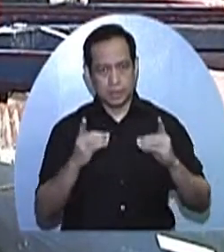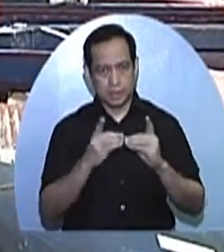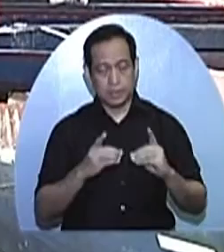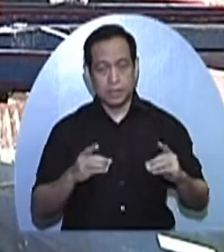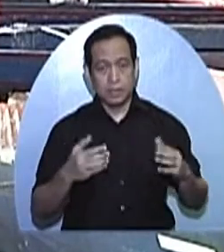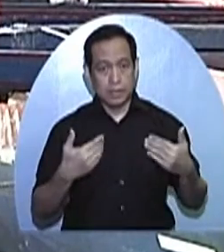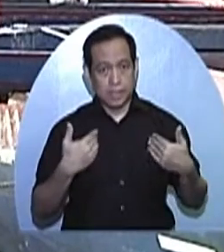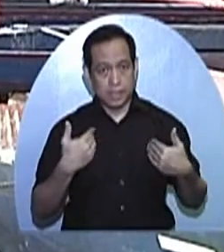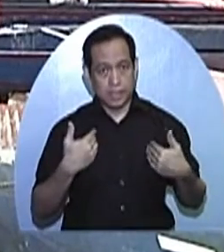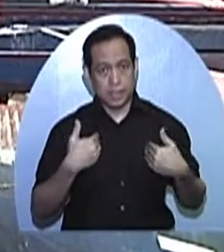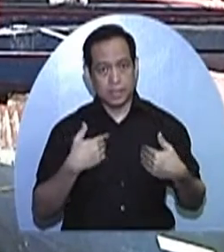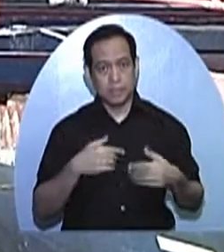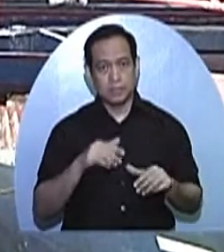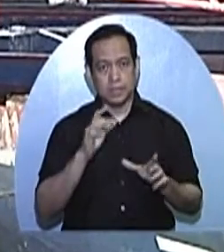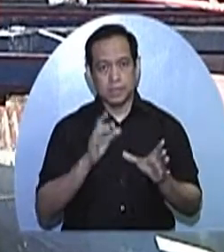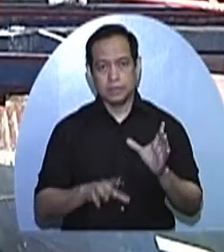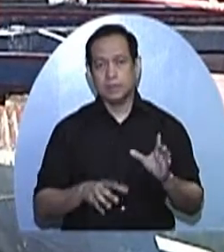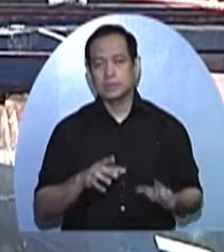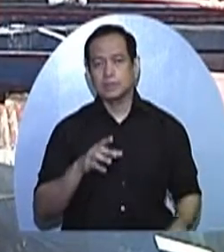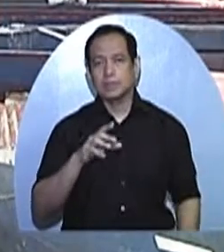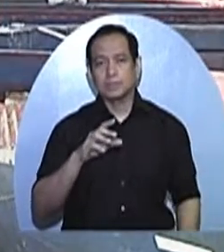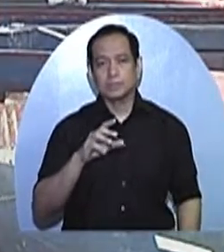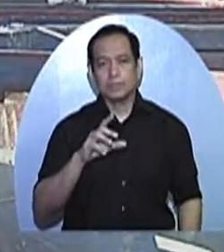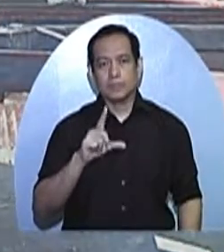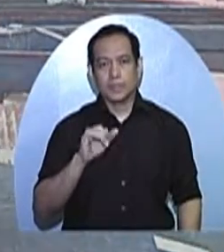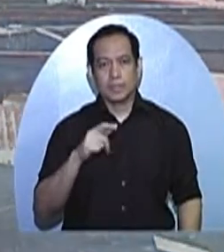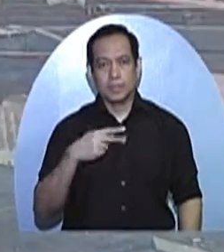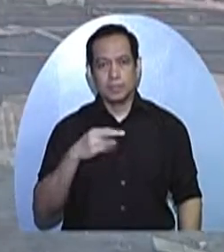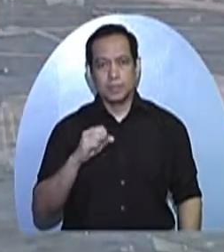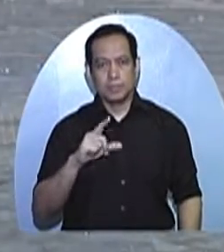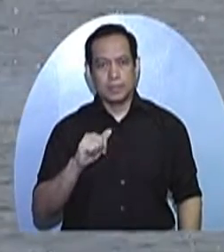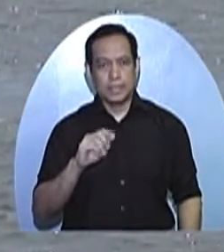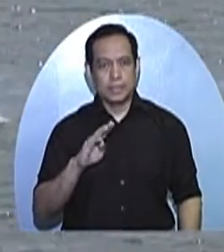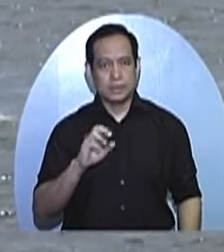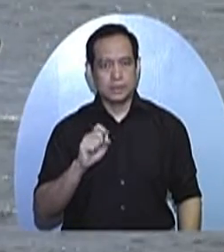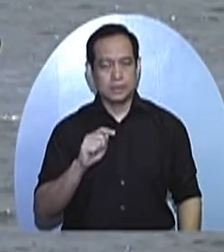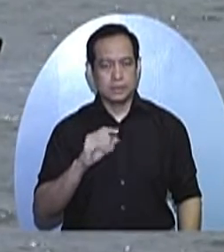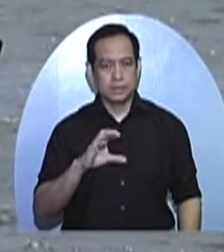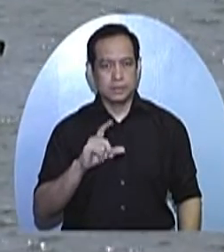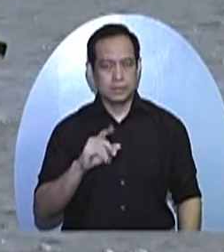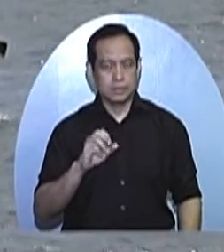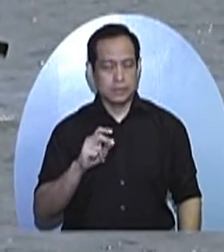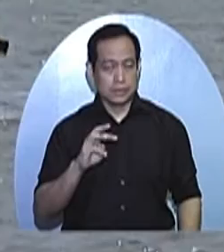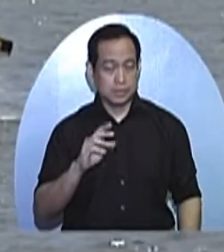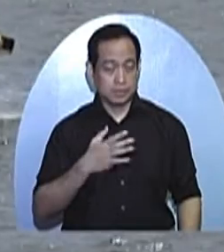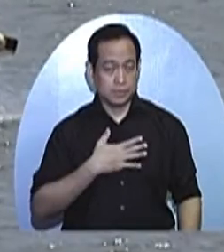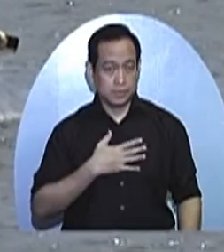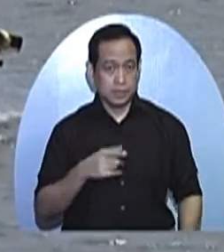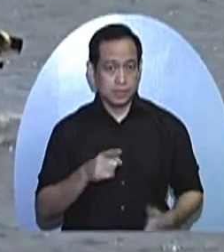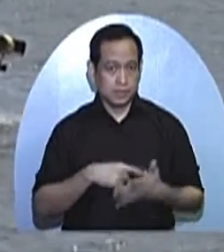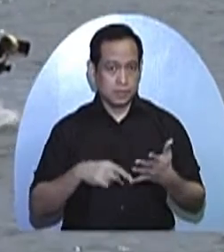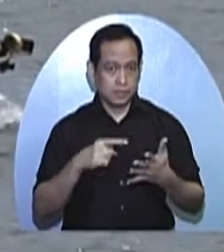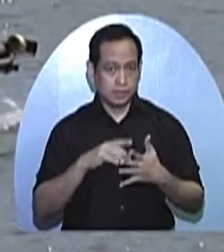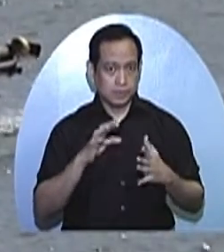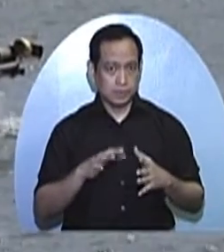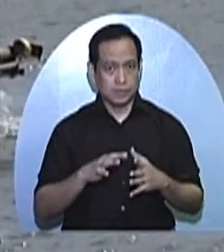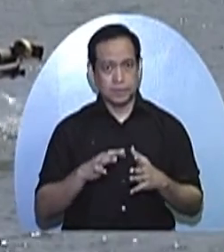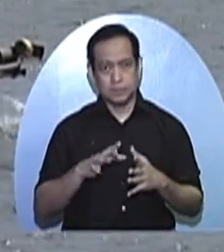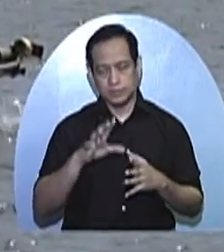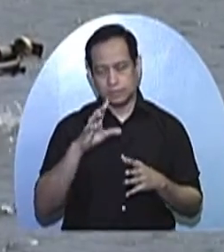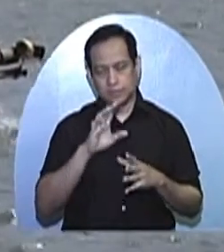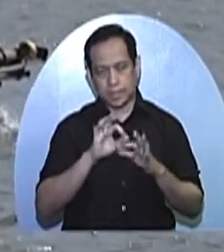siya nga po noon na may acute lymphoblastic leukemia po yung anak ko. Pangingisda ang ikinabubuhay ng pamilya ni